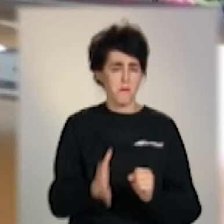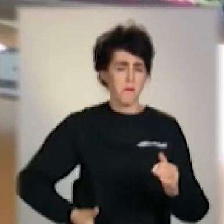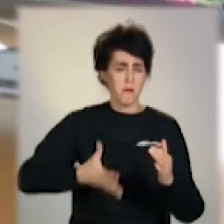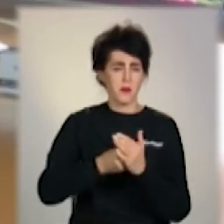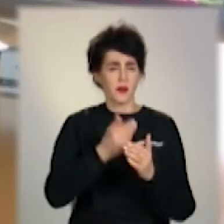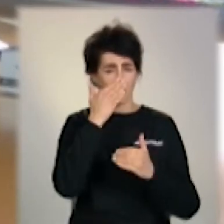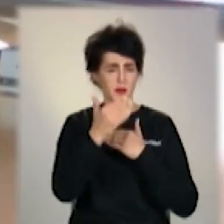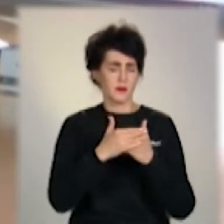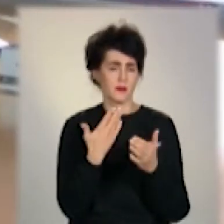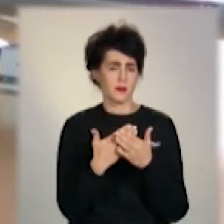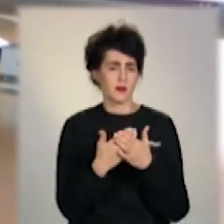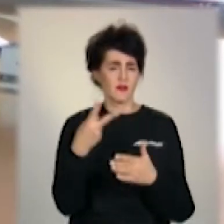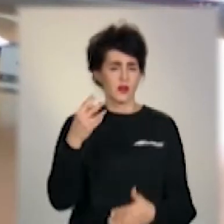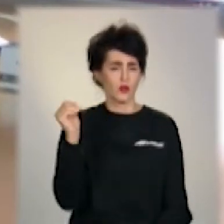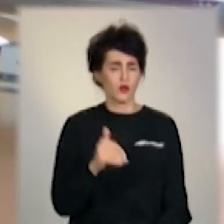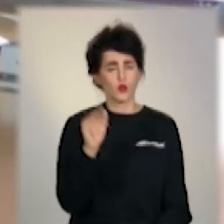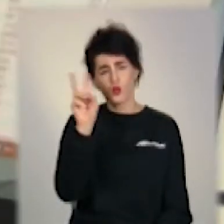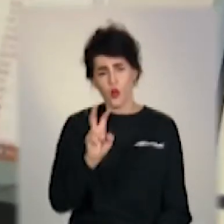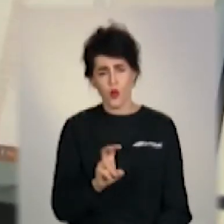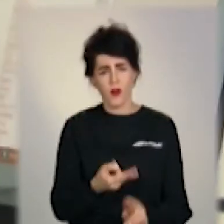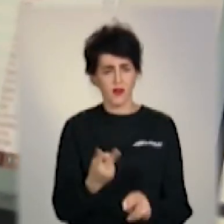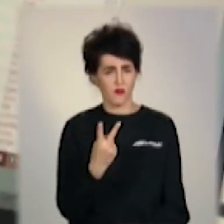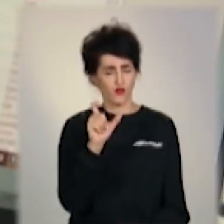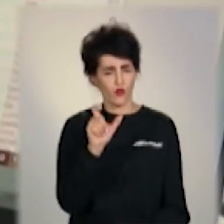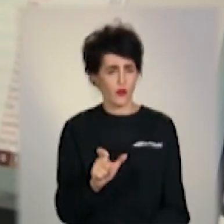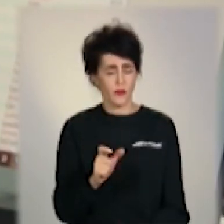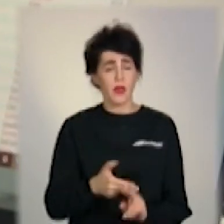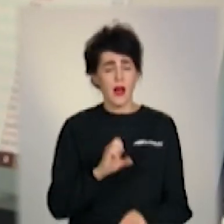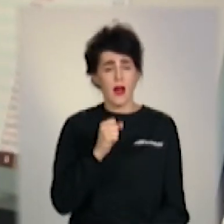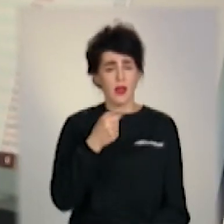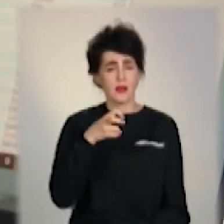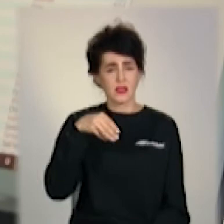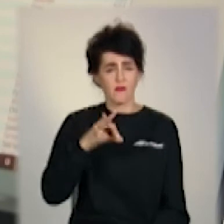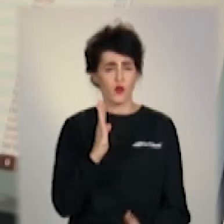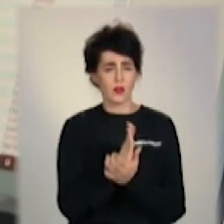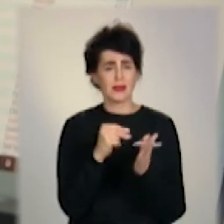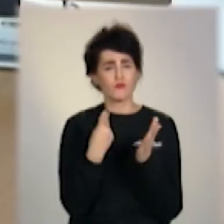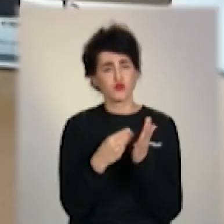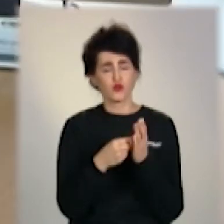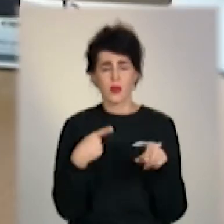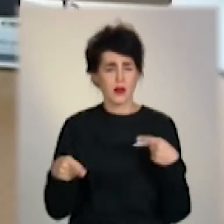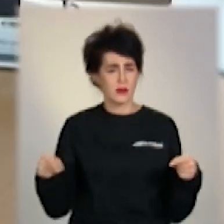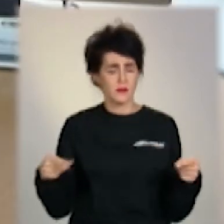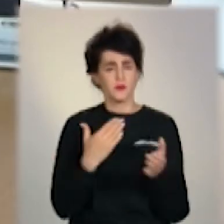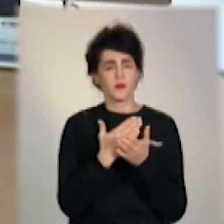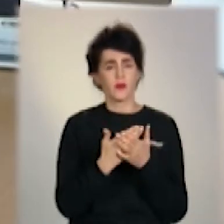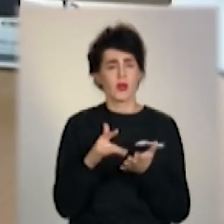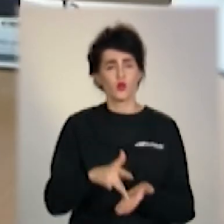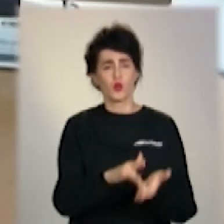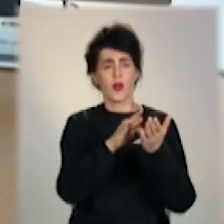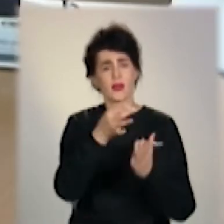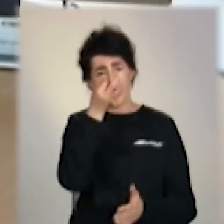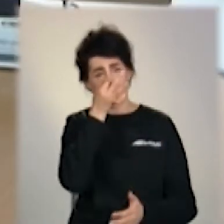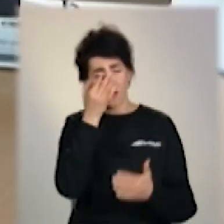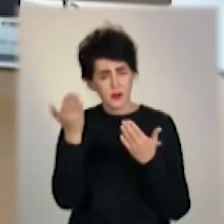сплатити щонайменше 2 тисячі доларів. Це на двох. Тому в агентстві мають і більш бюджетні варіанти. Наприклад, тури до Єгипту